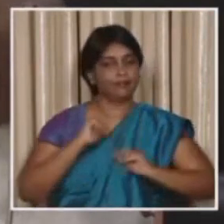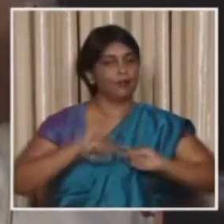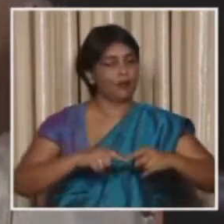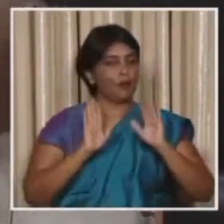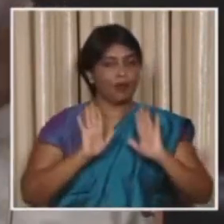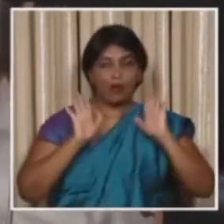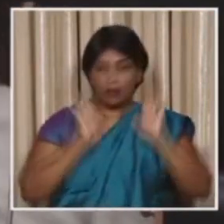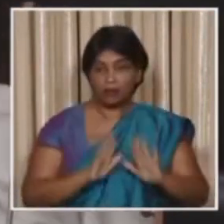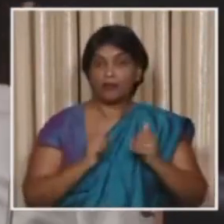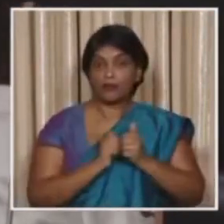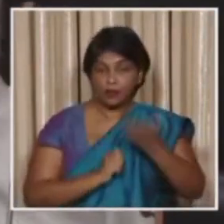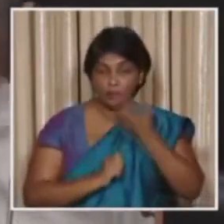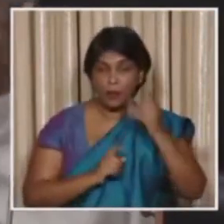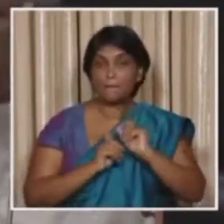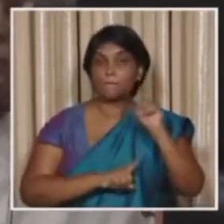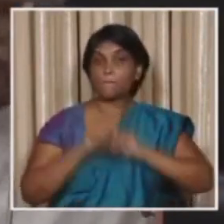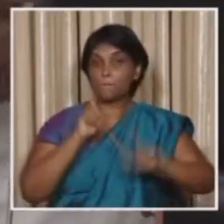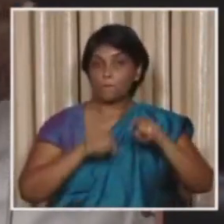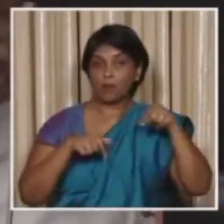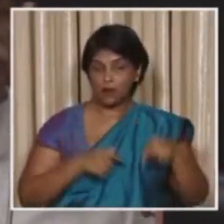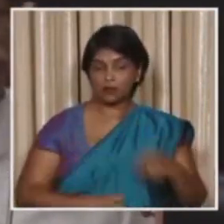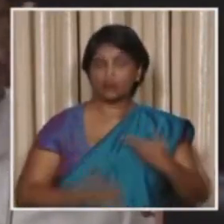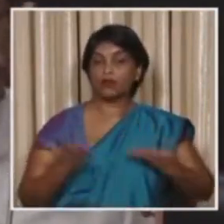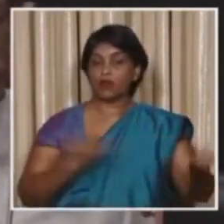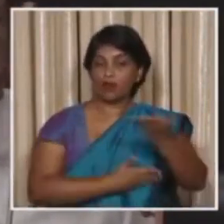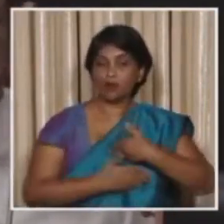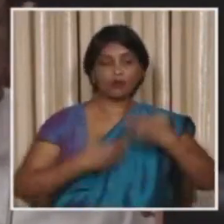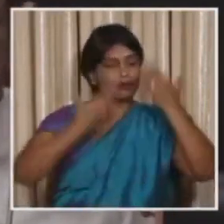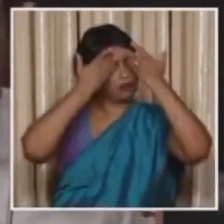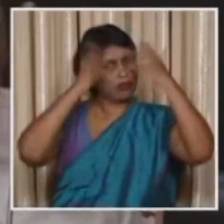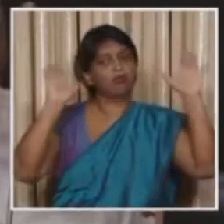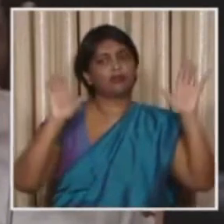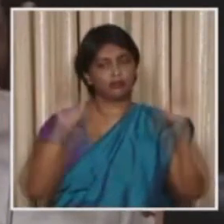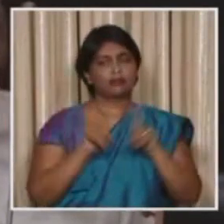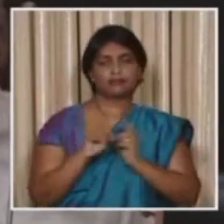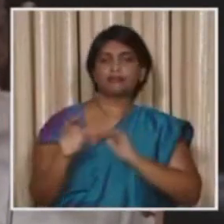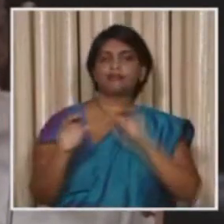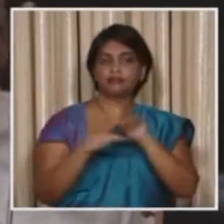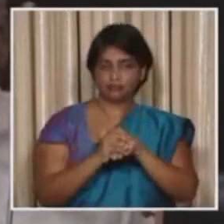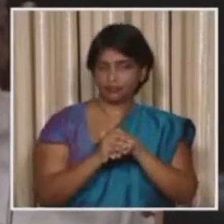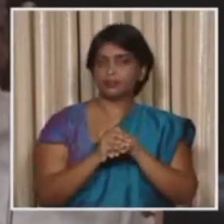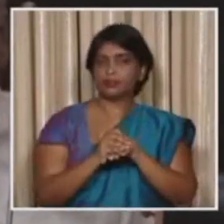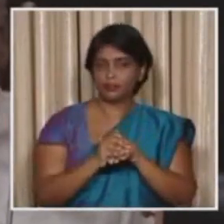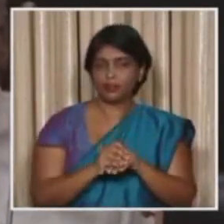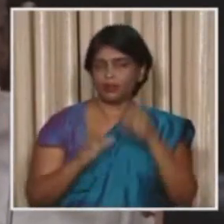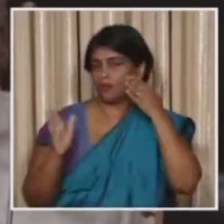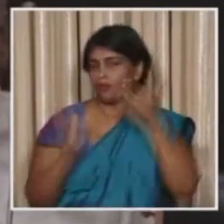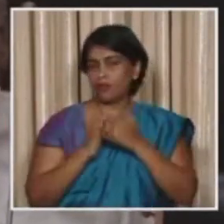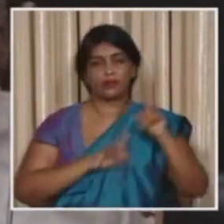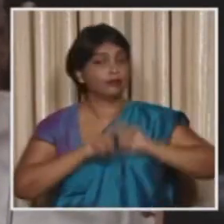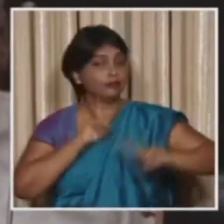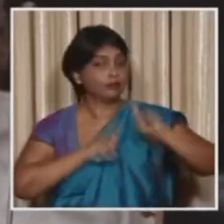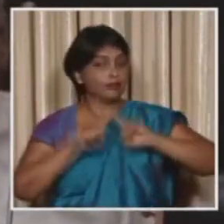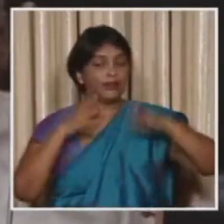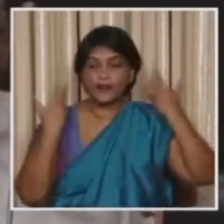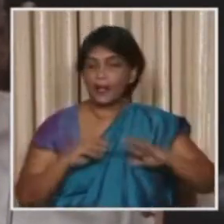ඒත් එසේ කළ හැක්කේ මේ පාර්ලිමේන්තුවේ ඉන්න අපි හැමෝම විවෘතව සහ මැදිහත් සිතින් යුතුව ගැඹුරු සාකච්ඡාවකින්